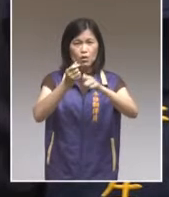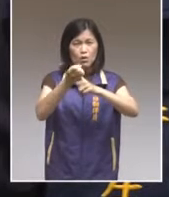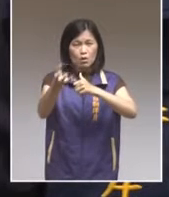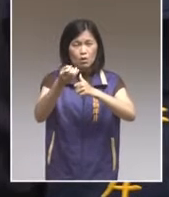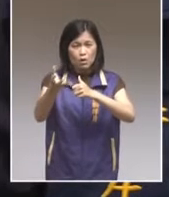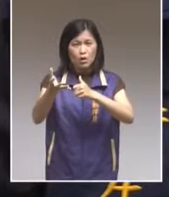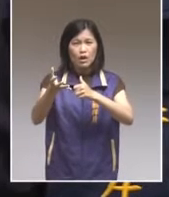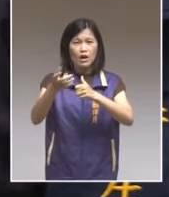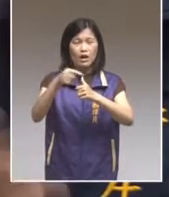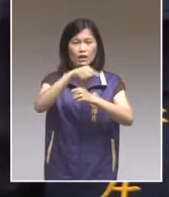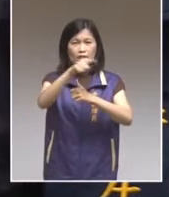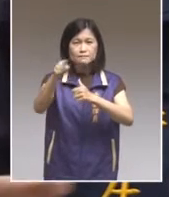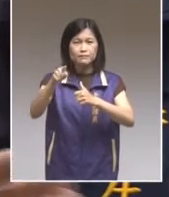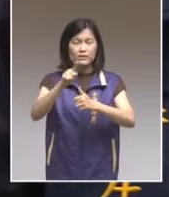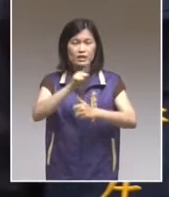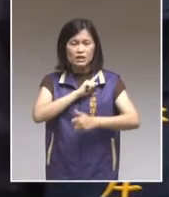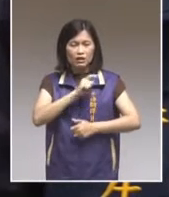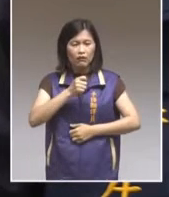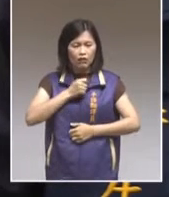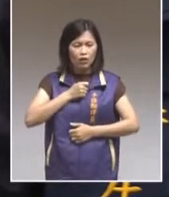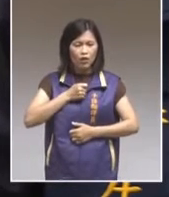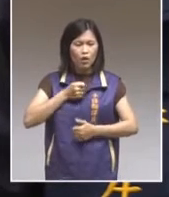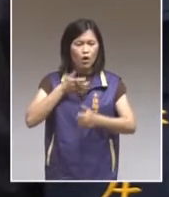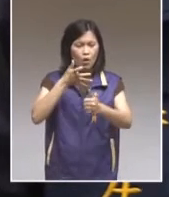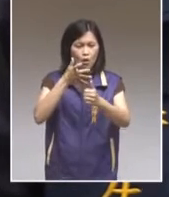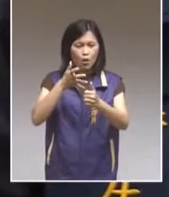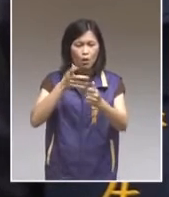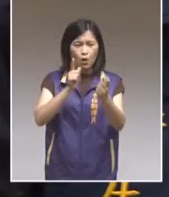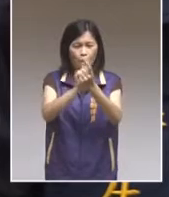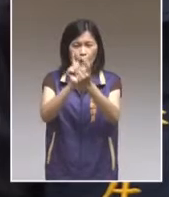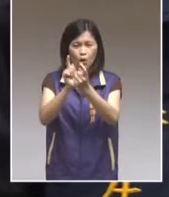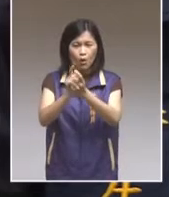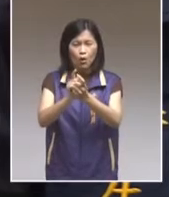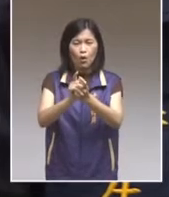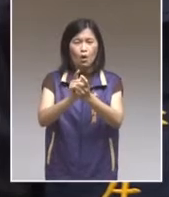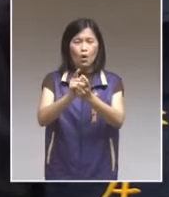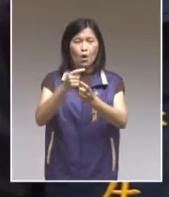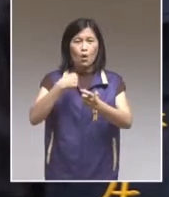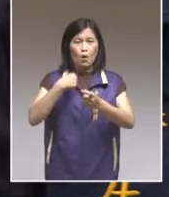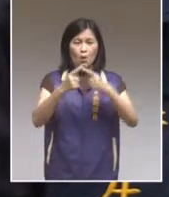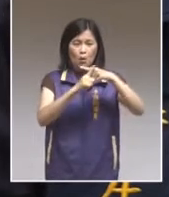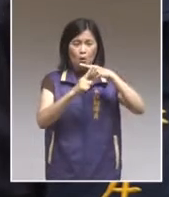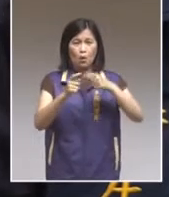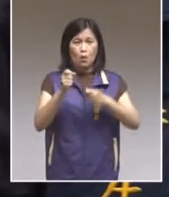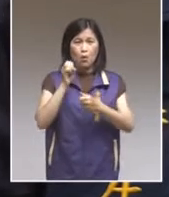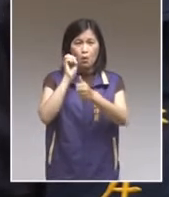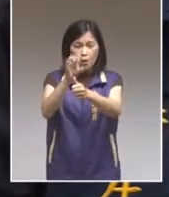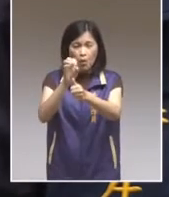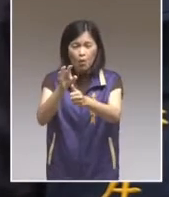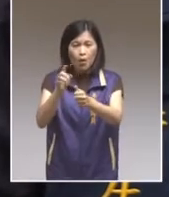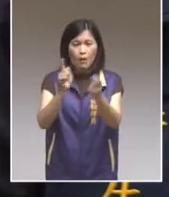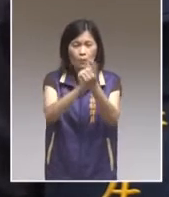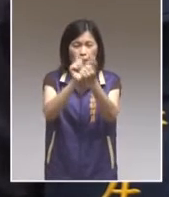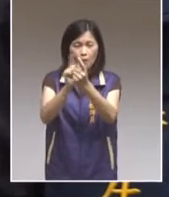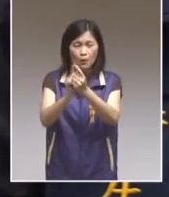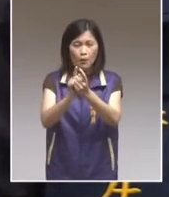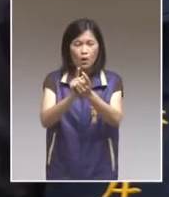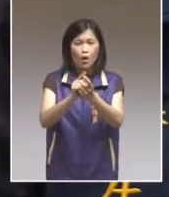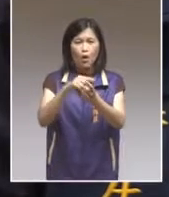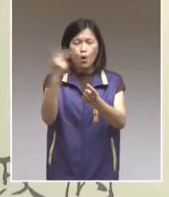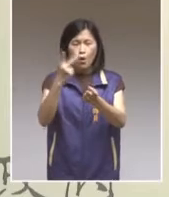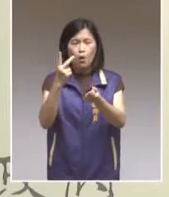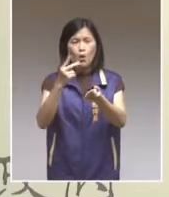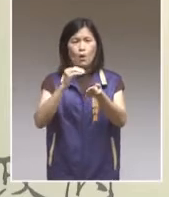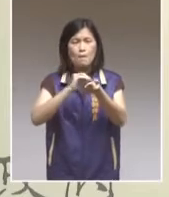啊跟啊自己知道或者是经过确诊个案的通知，那有接触风险或者是因症就医的，这